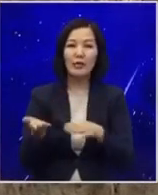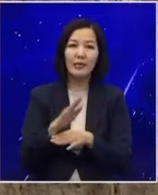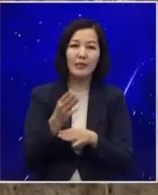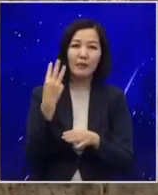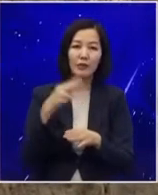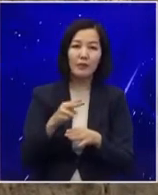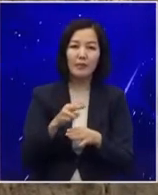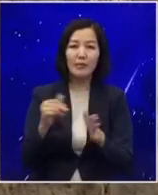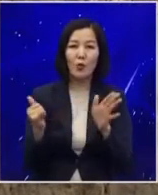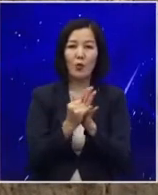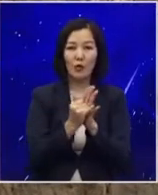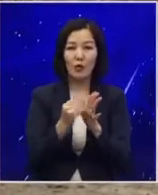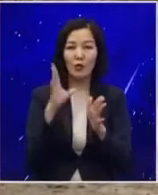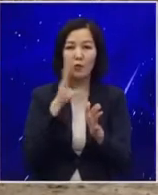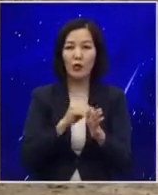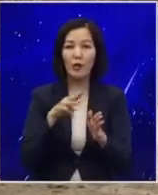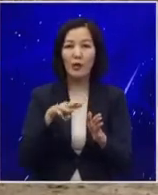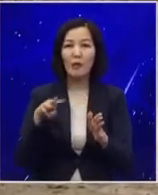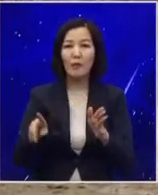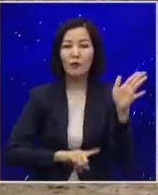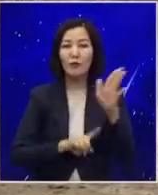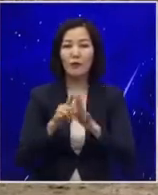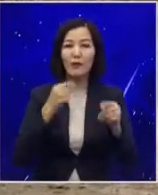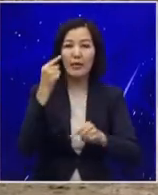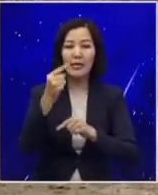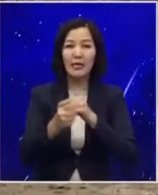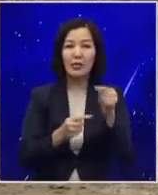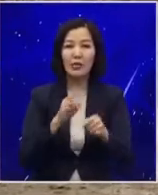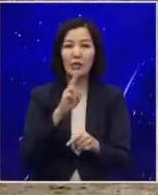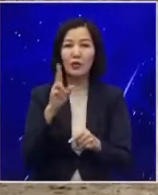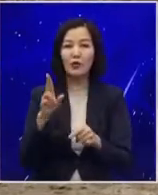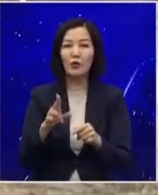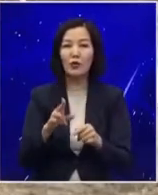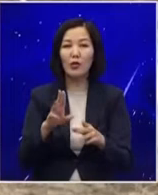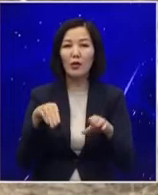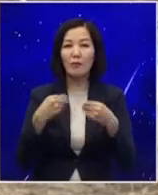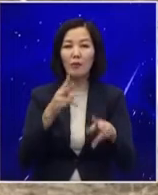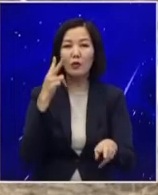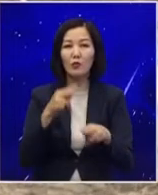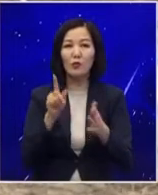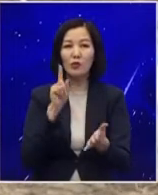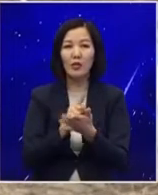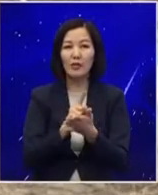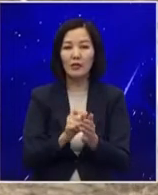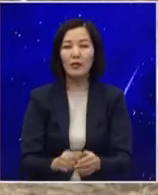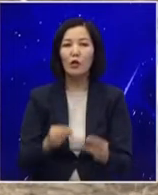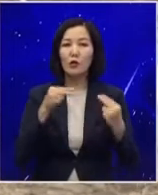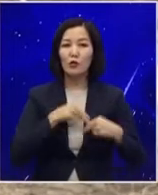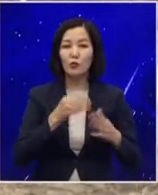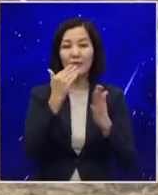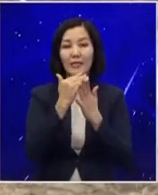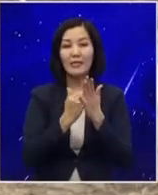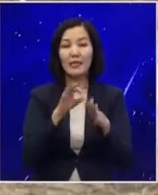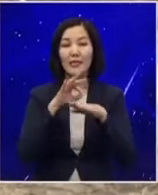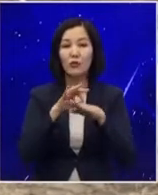құбыр тартып үлгеріпті. Маусымда бастаған келер 40-йекте өткізулері шарт. Жұмыс кестеге сәйкес